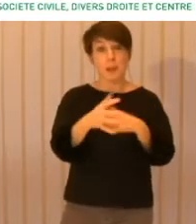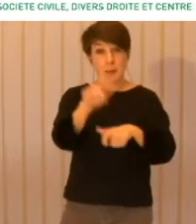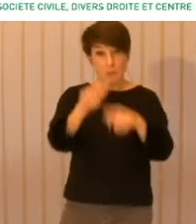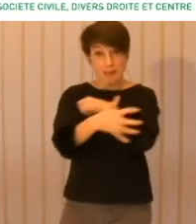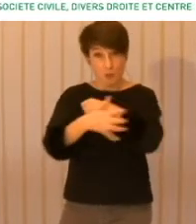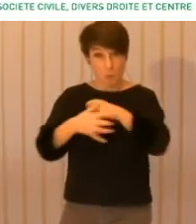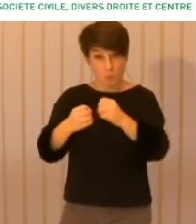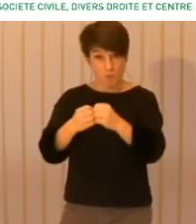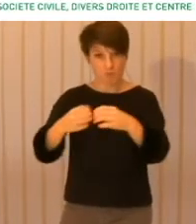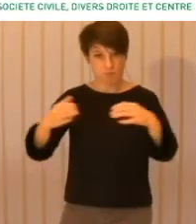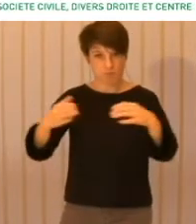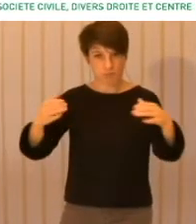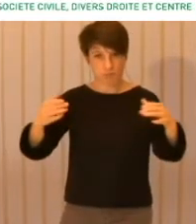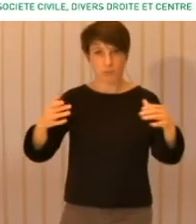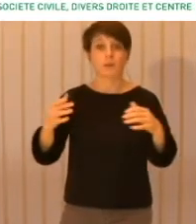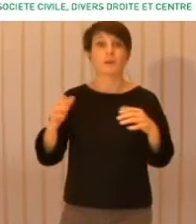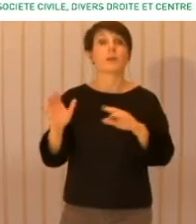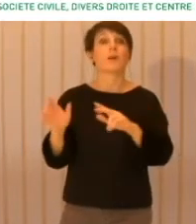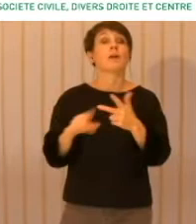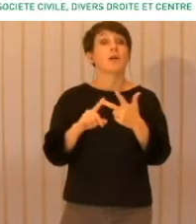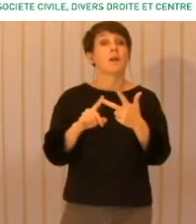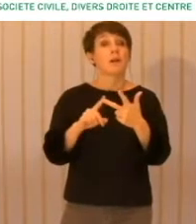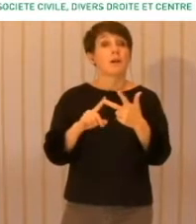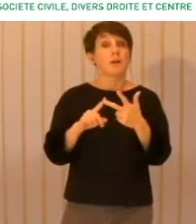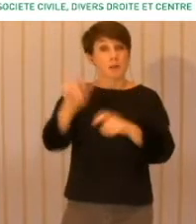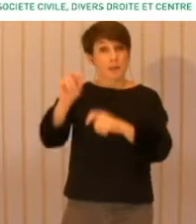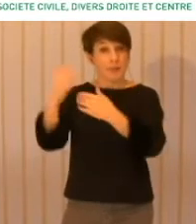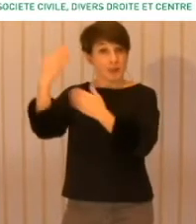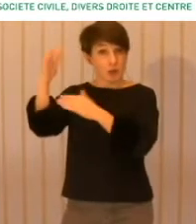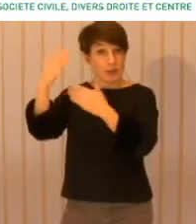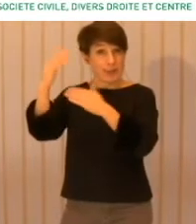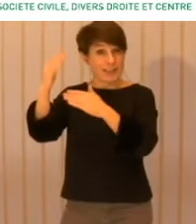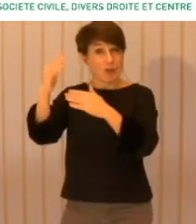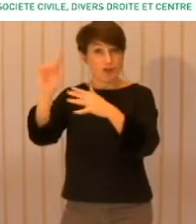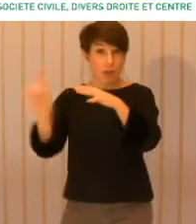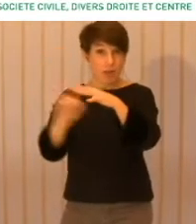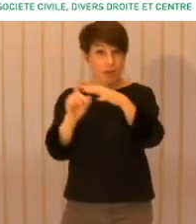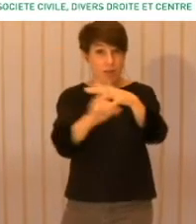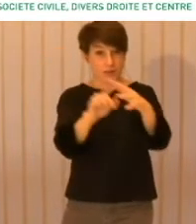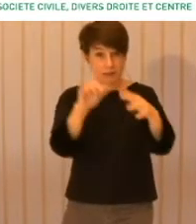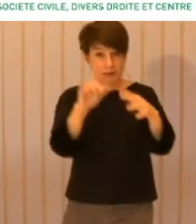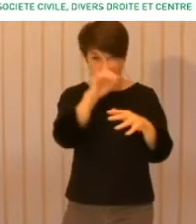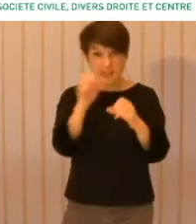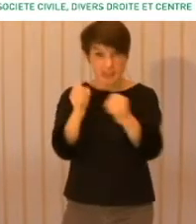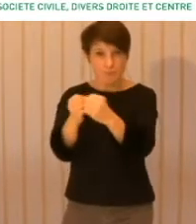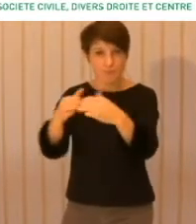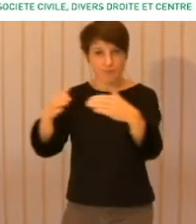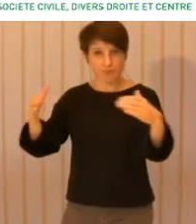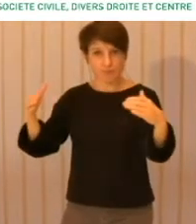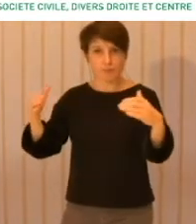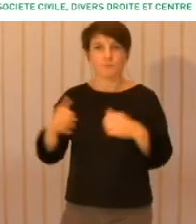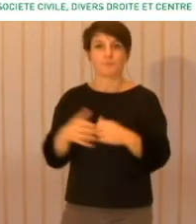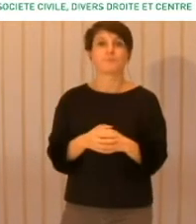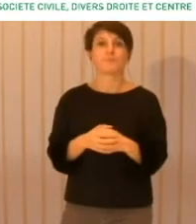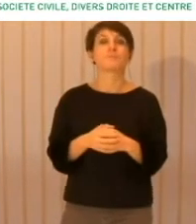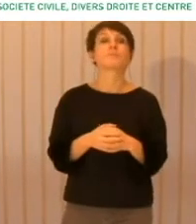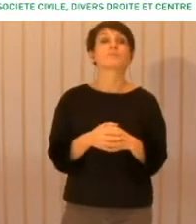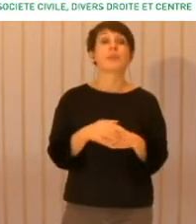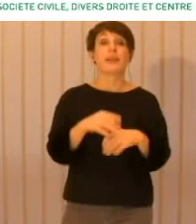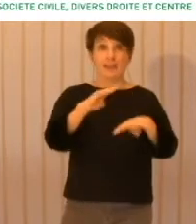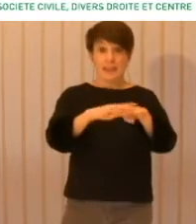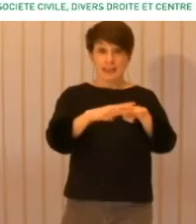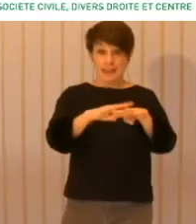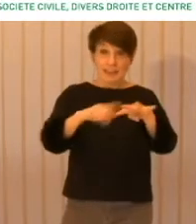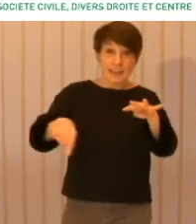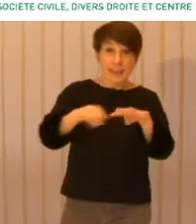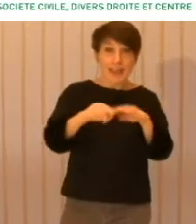paupérisation, concentration accentuée d'étrangers difficiles à intégrer, l'attractivité de ces quartiers est de